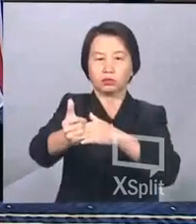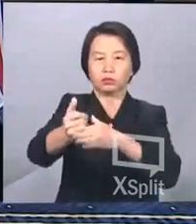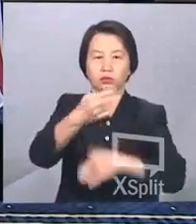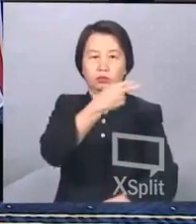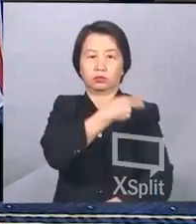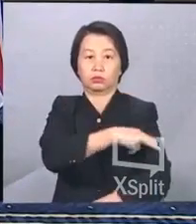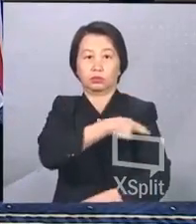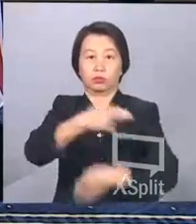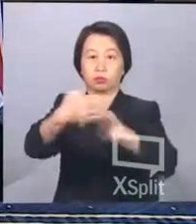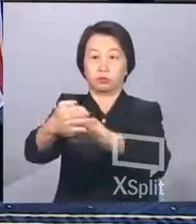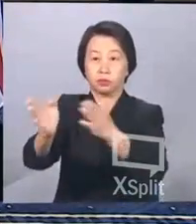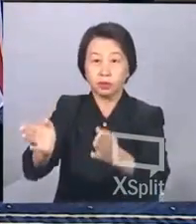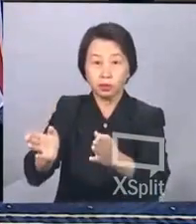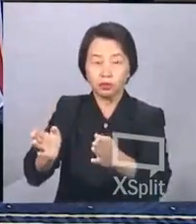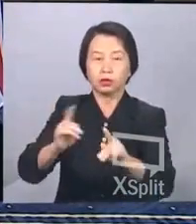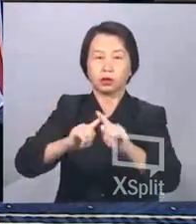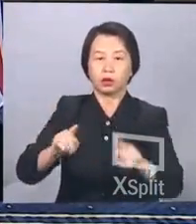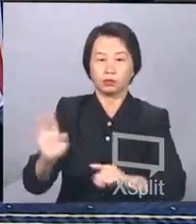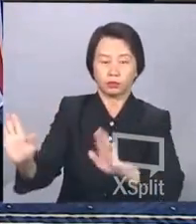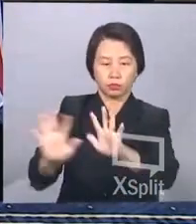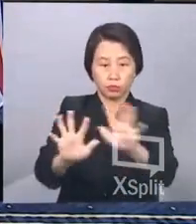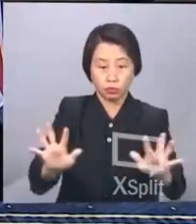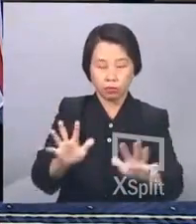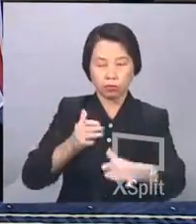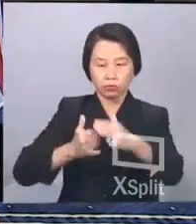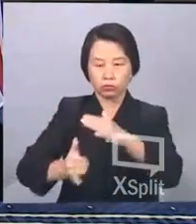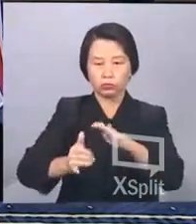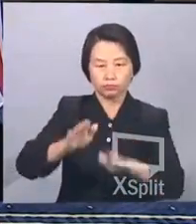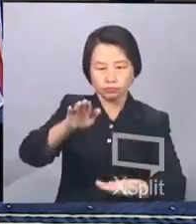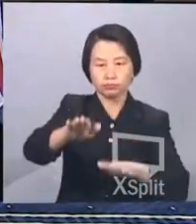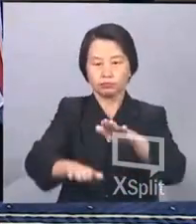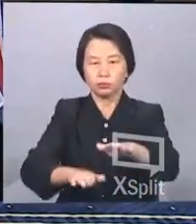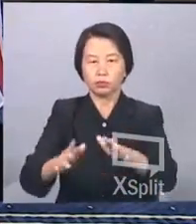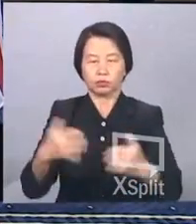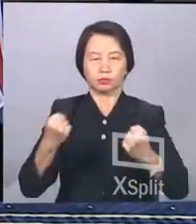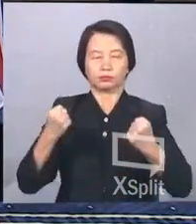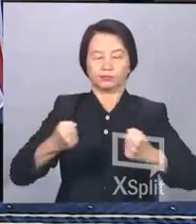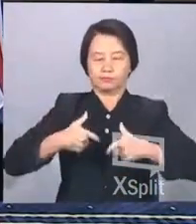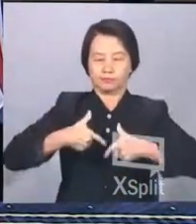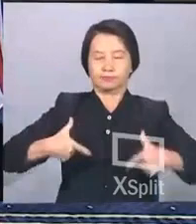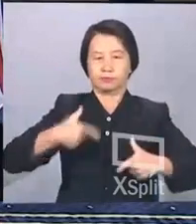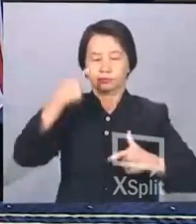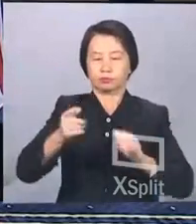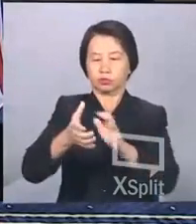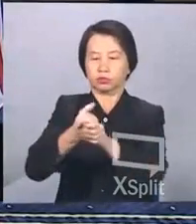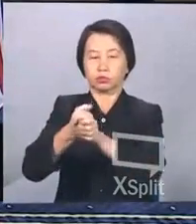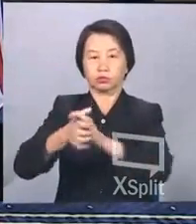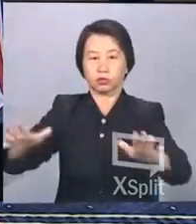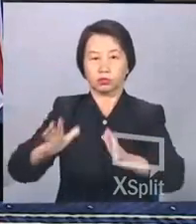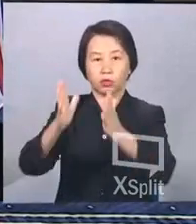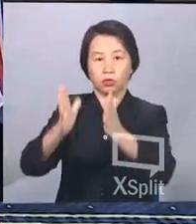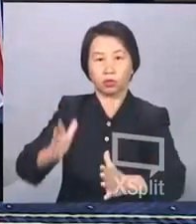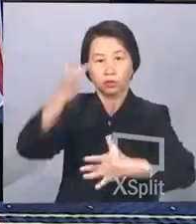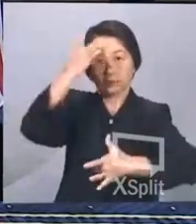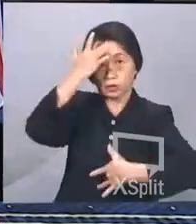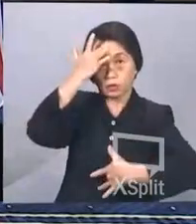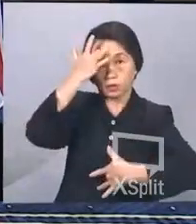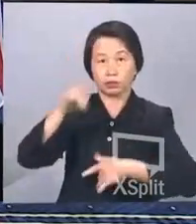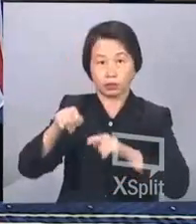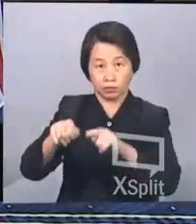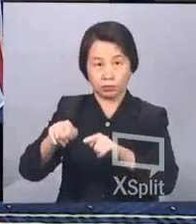What tetapi anda terus melangkah dengan gagah untuk menyelamatkan nyawa orang